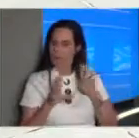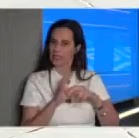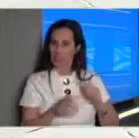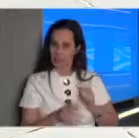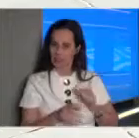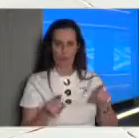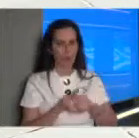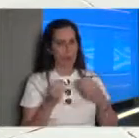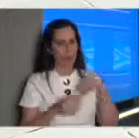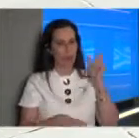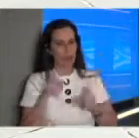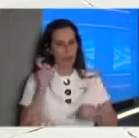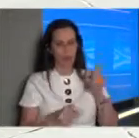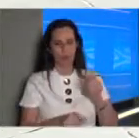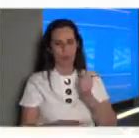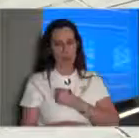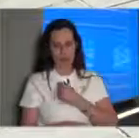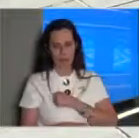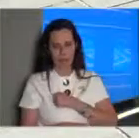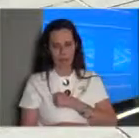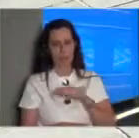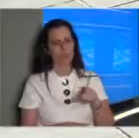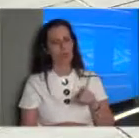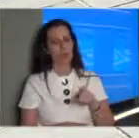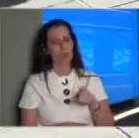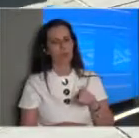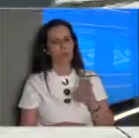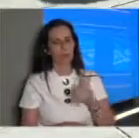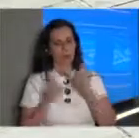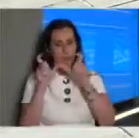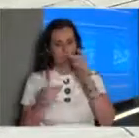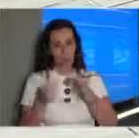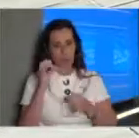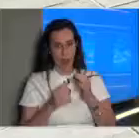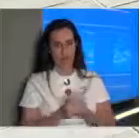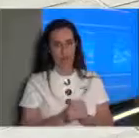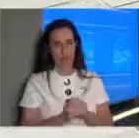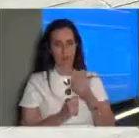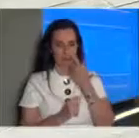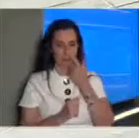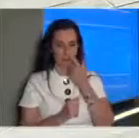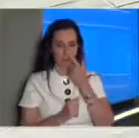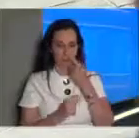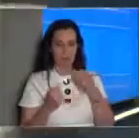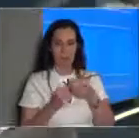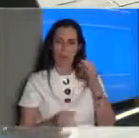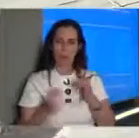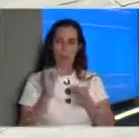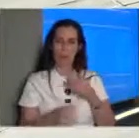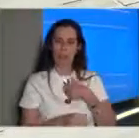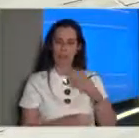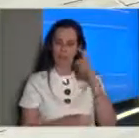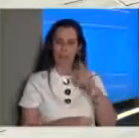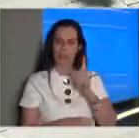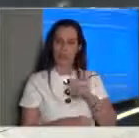לצבא, כמו שהרבה אנשים לא שומרי תורה ומצוות. אתה בעד או נגד הגבלת בית המשפט? לגבי בית המשפט, אני